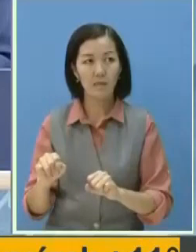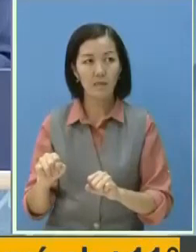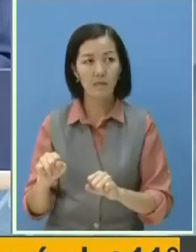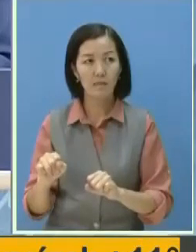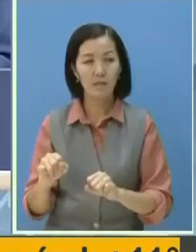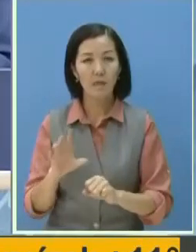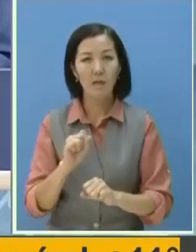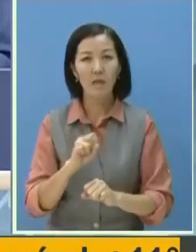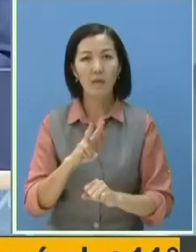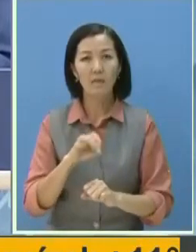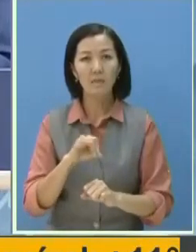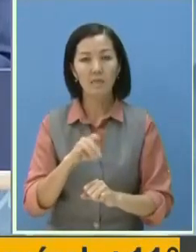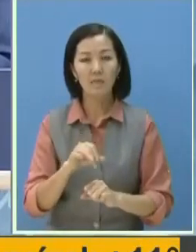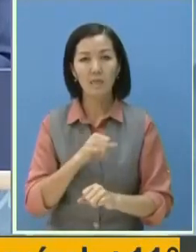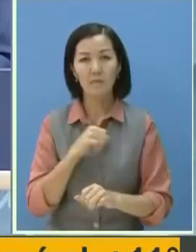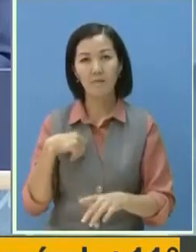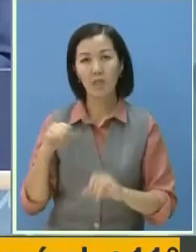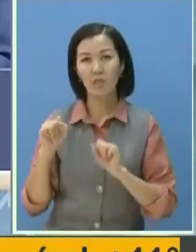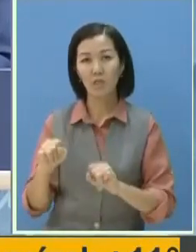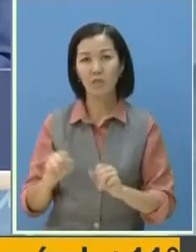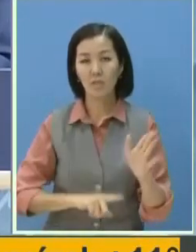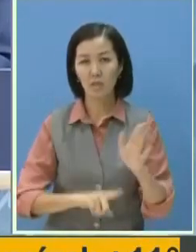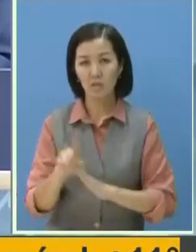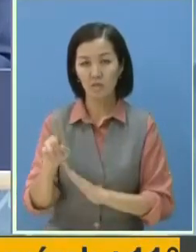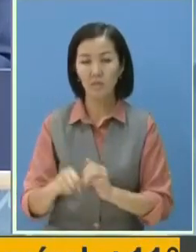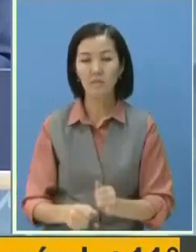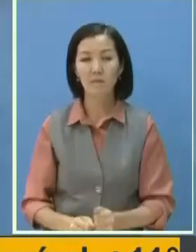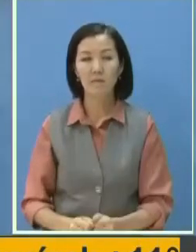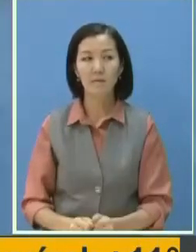антитела. То есть своя защита начинает работать. Угу.